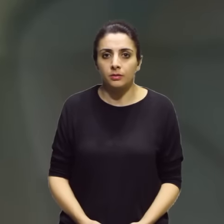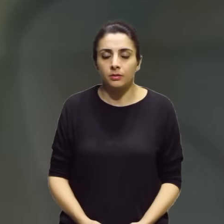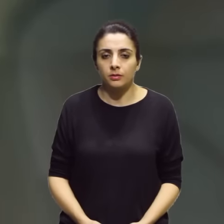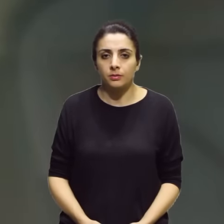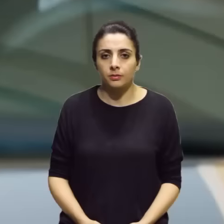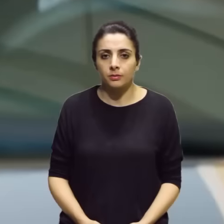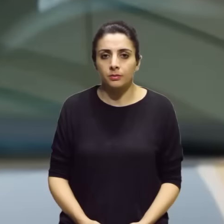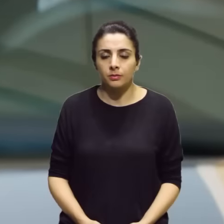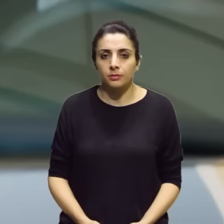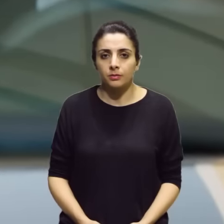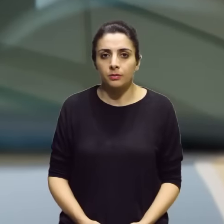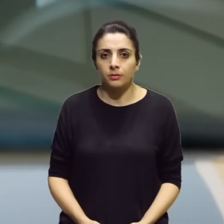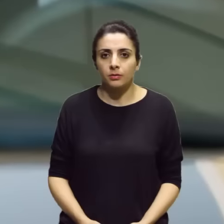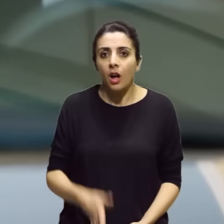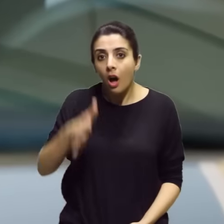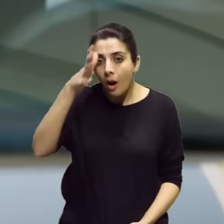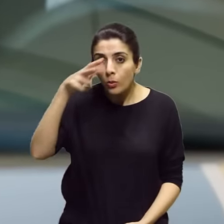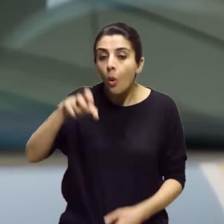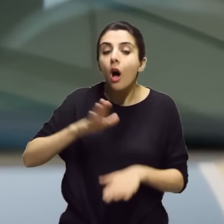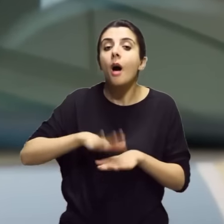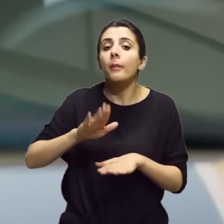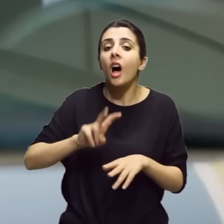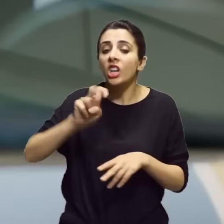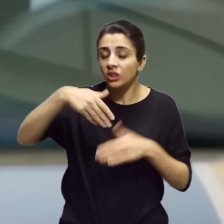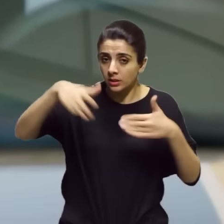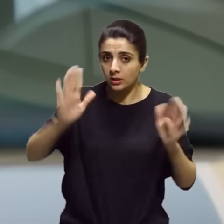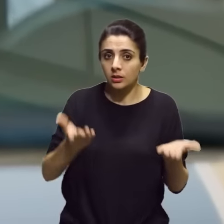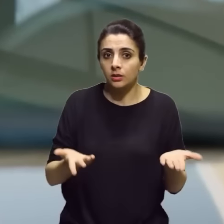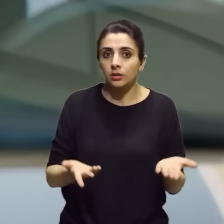çözdü. Sen de aptal aptal oturma. İn aşağı.